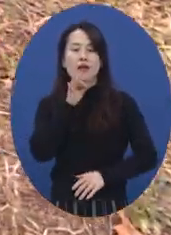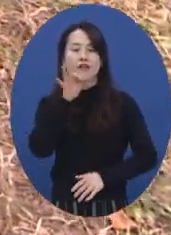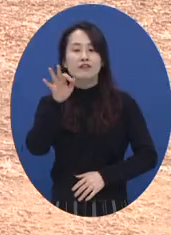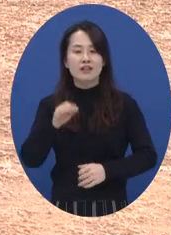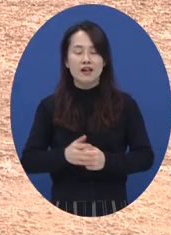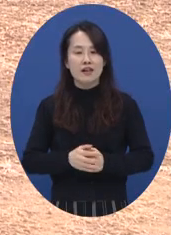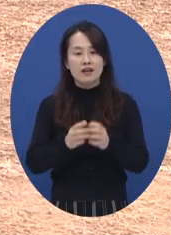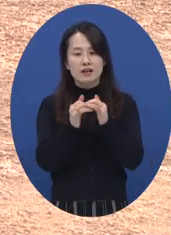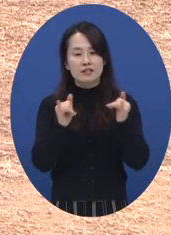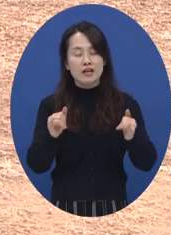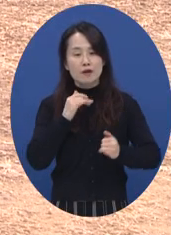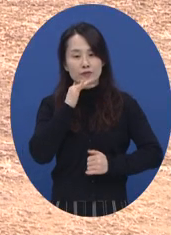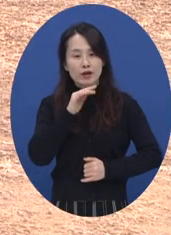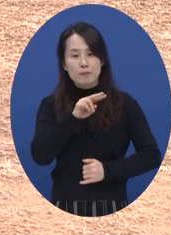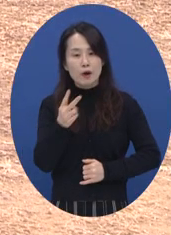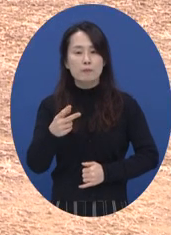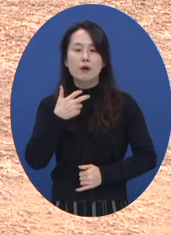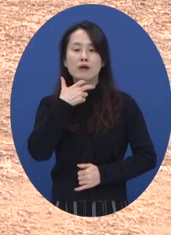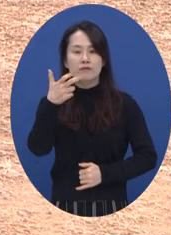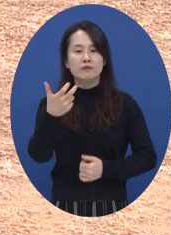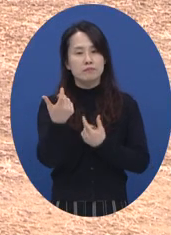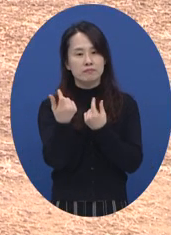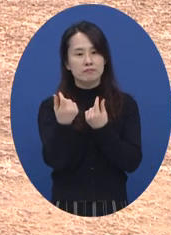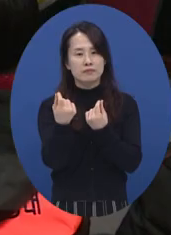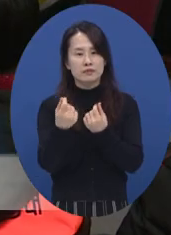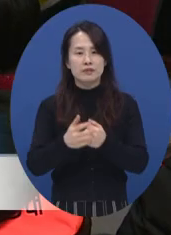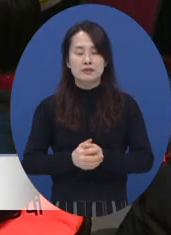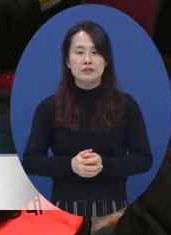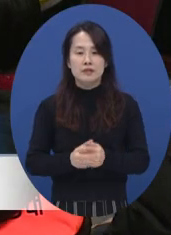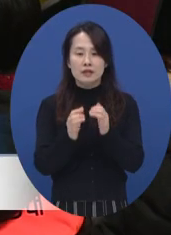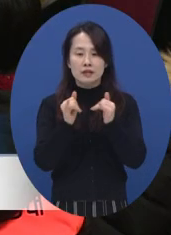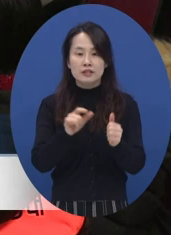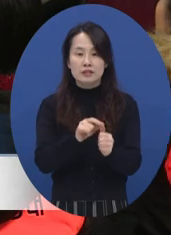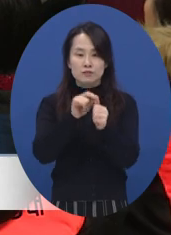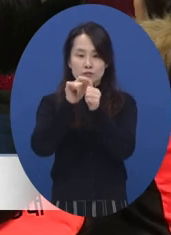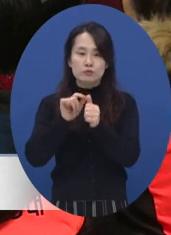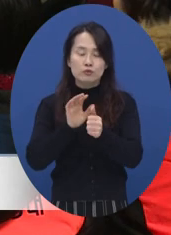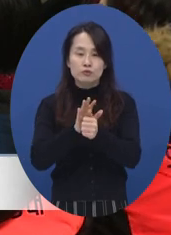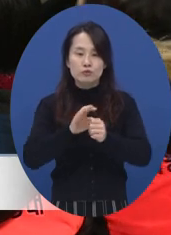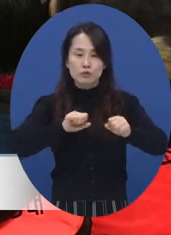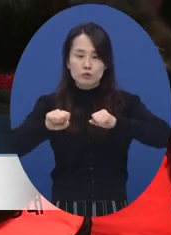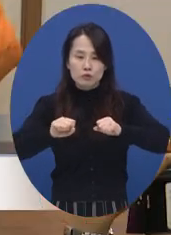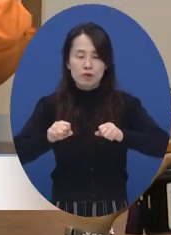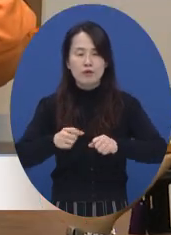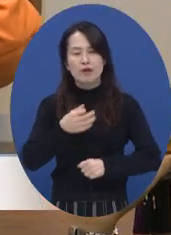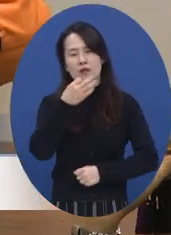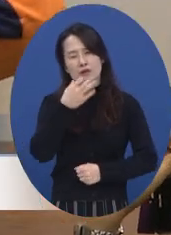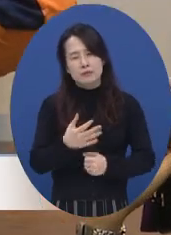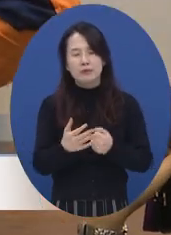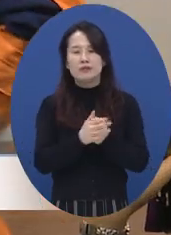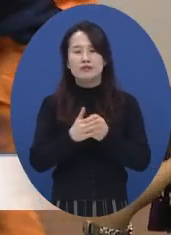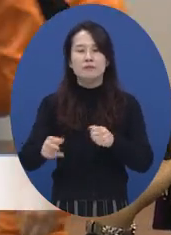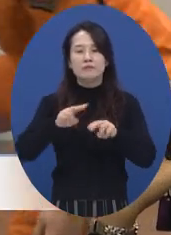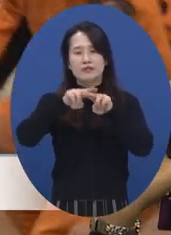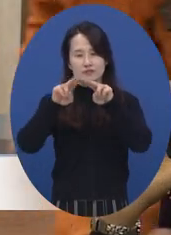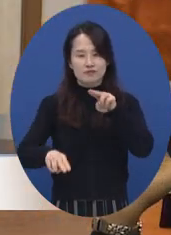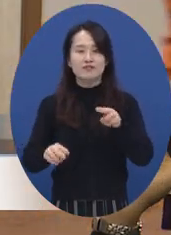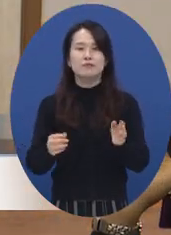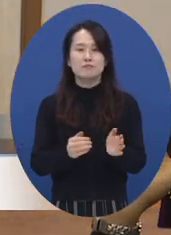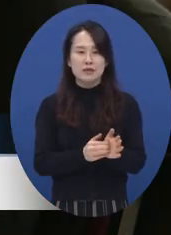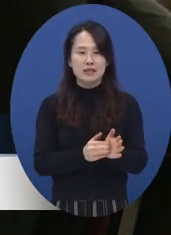10살 사람 나이로 치면 일은 살입니다 인명구조 활동을 하기에는 힘이 들어 은퇴를 하게